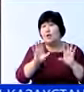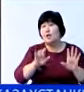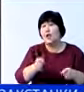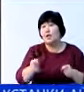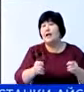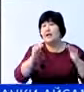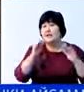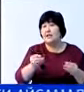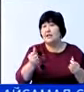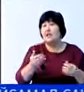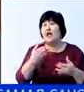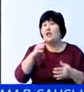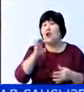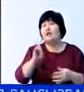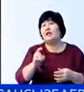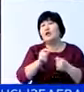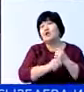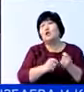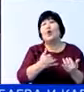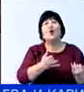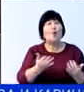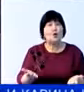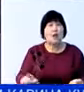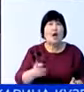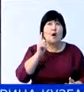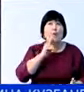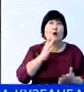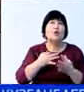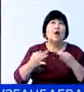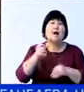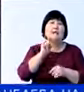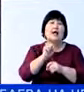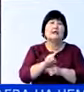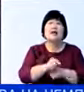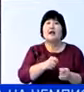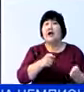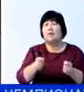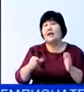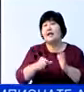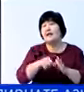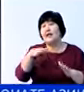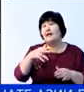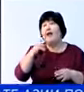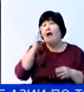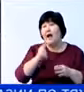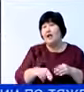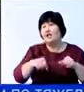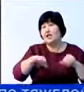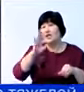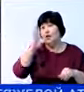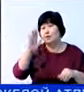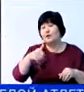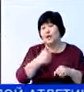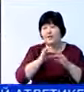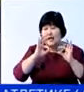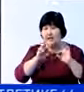– снижать цены на товары, сырье, услуги. Пока идет обсуждение заявки поставщика электроэнергии, окончательное решение на основе